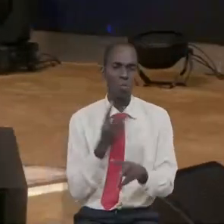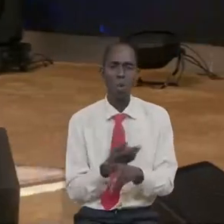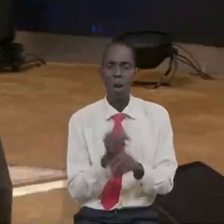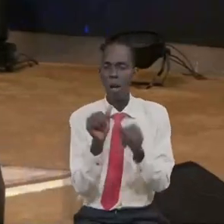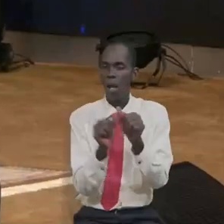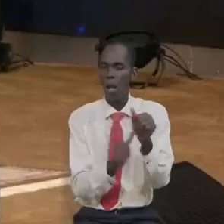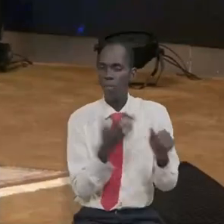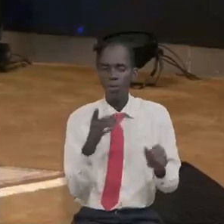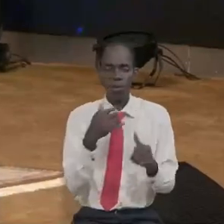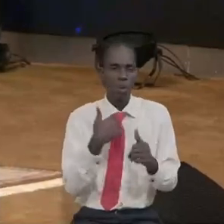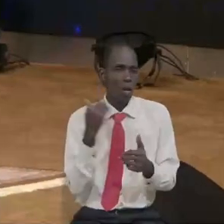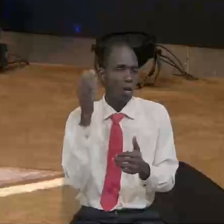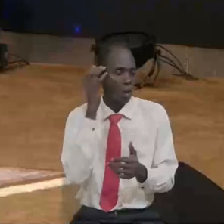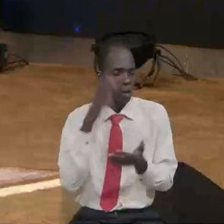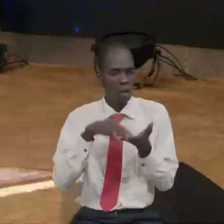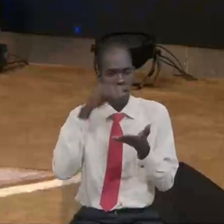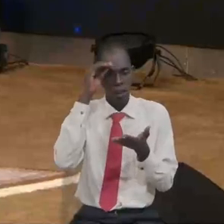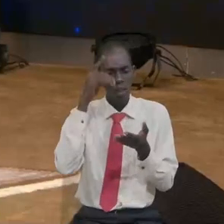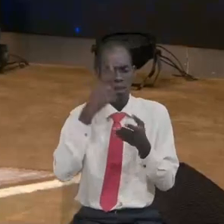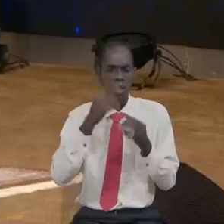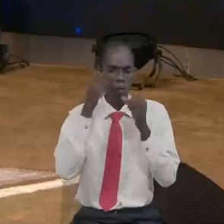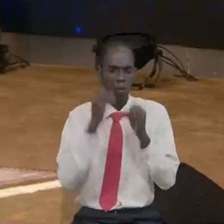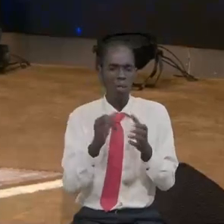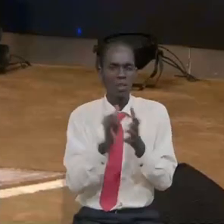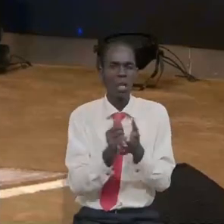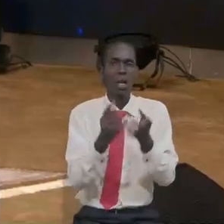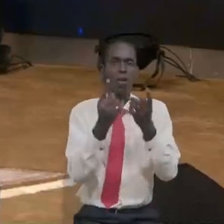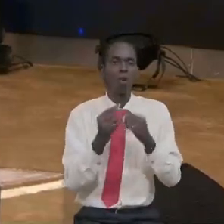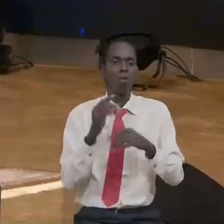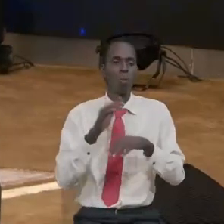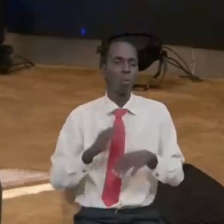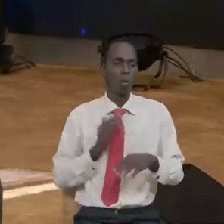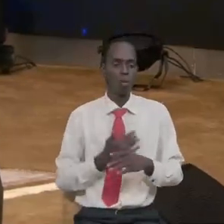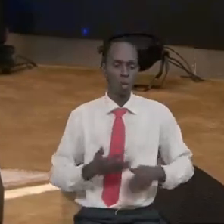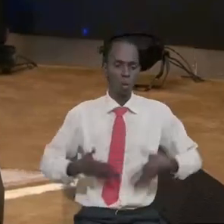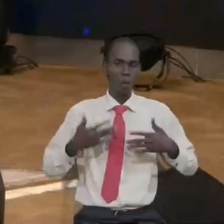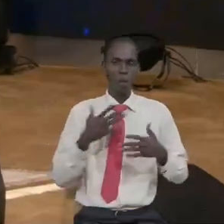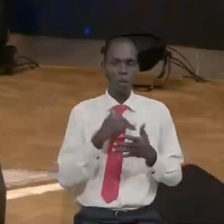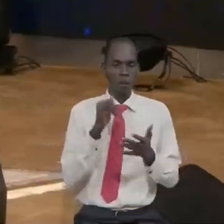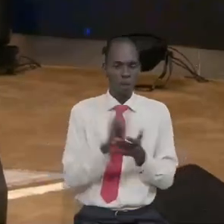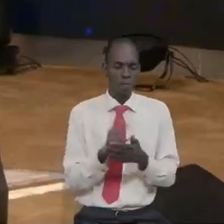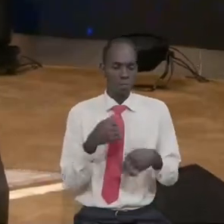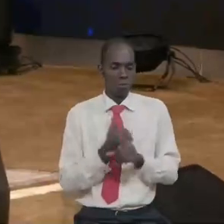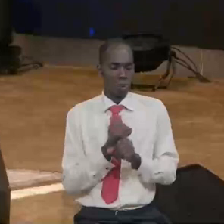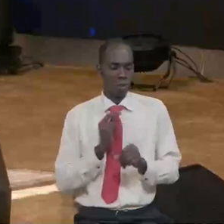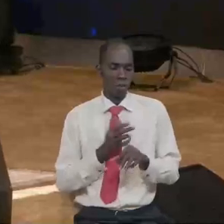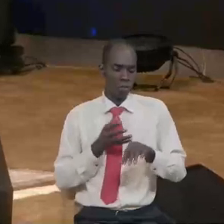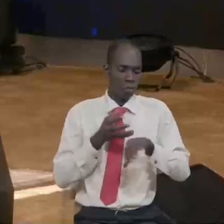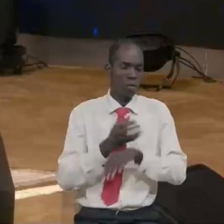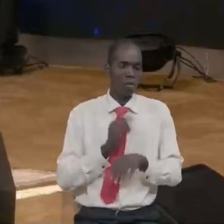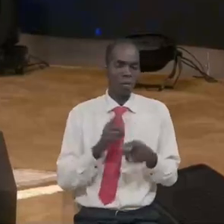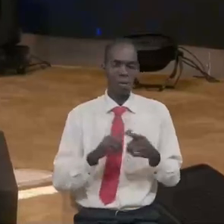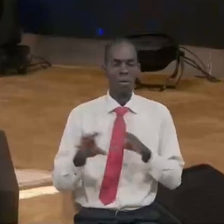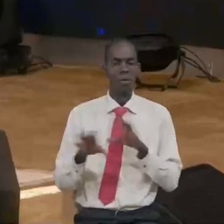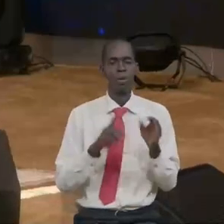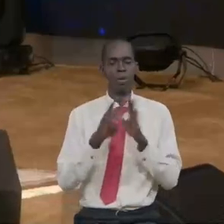de la puissance qui vient sur notre vie, et la puissance là nous pousse à faire la volonté de